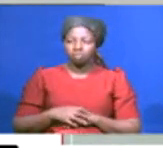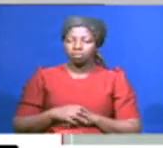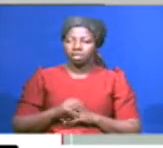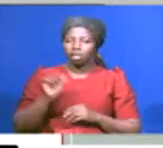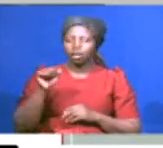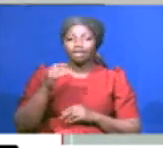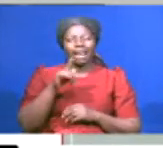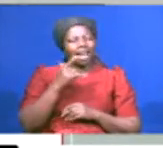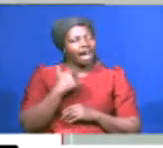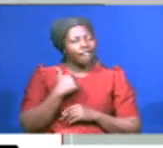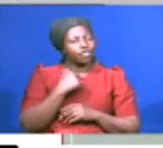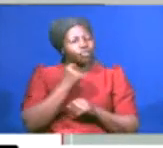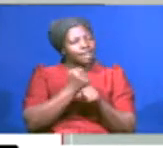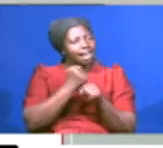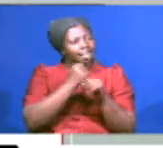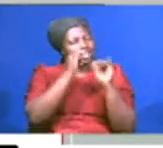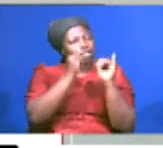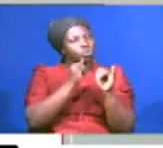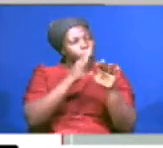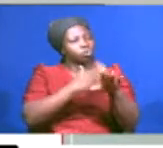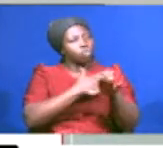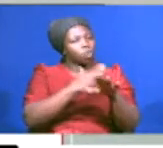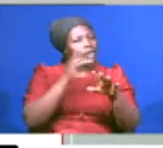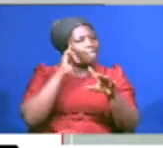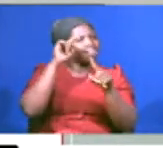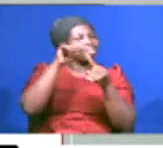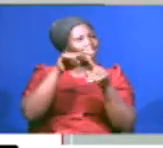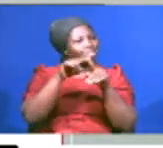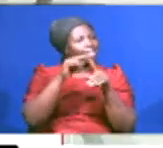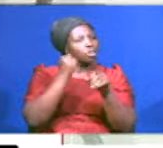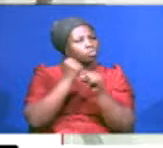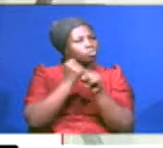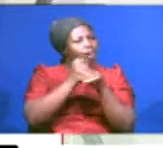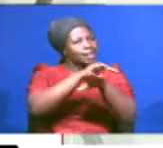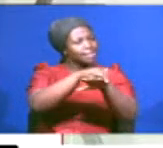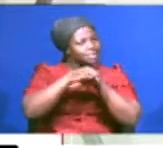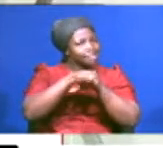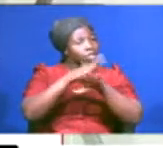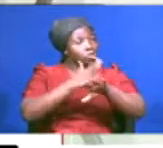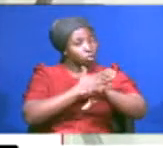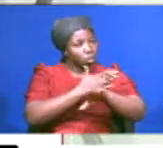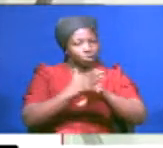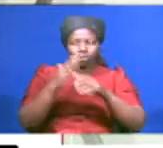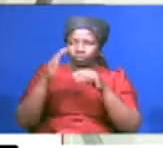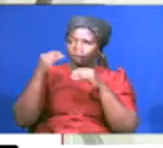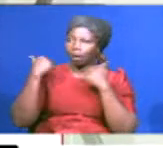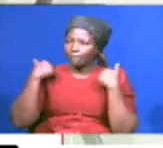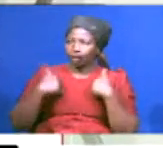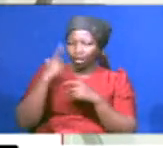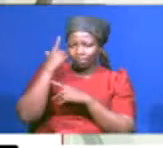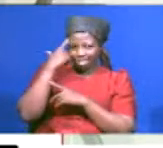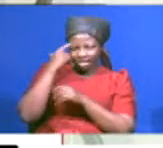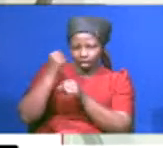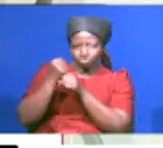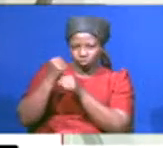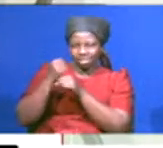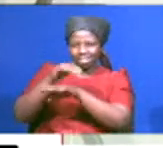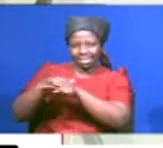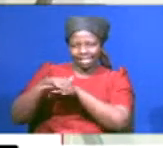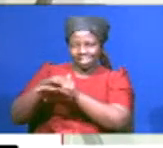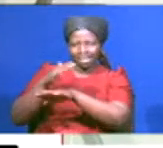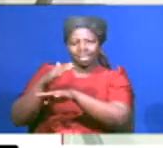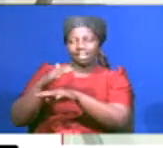English song? Or any intention to do an English song? Nafikiria kufanya. Yeah. Kuna moja nafikiria